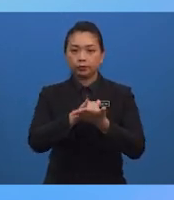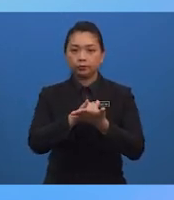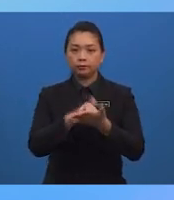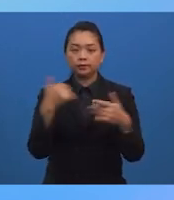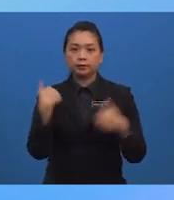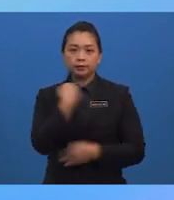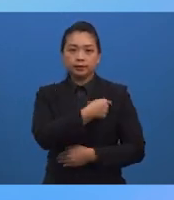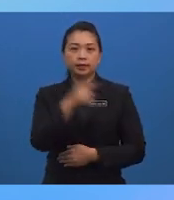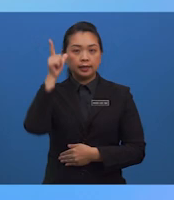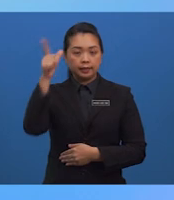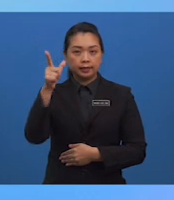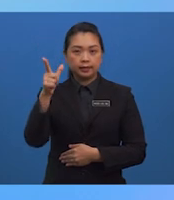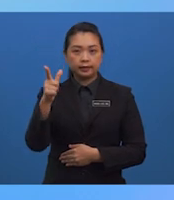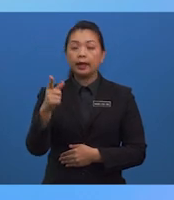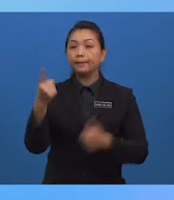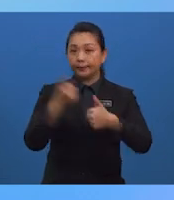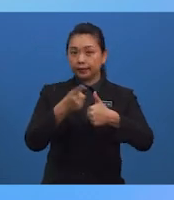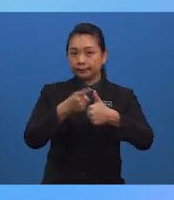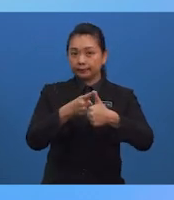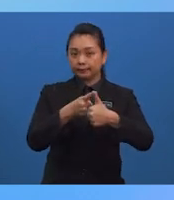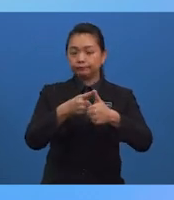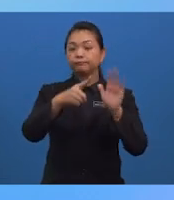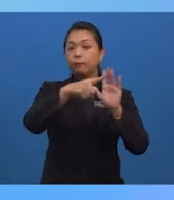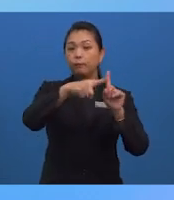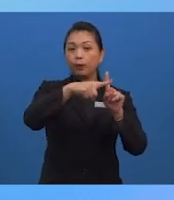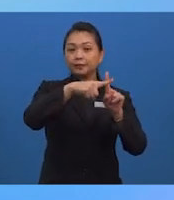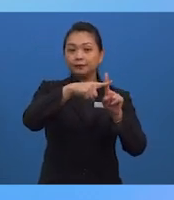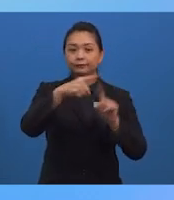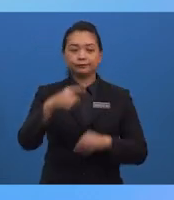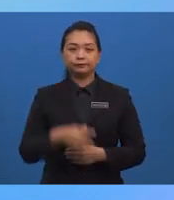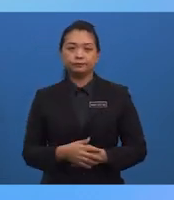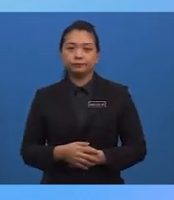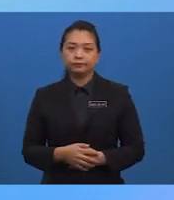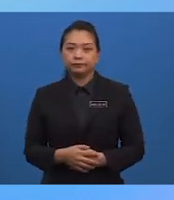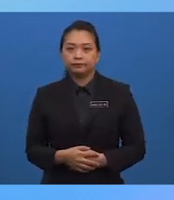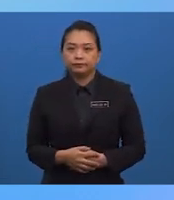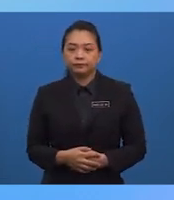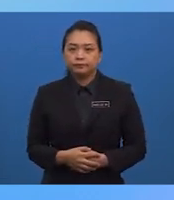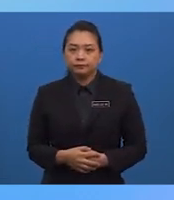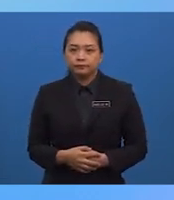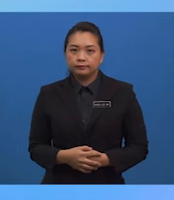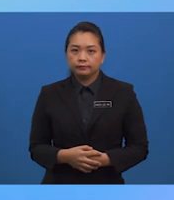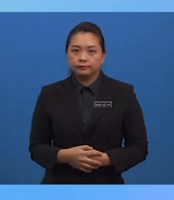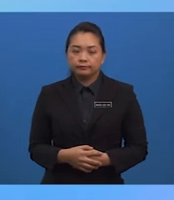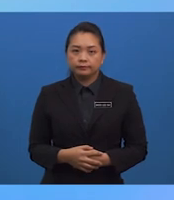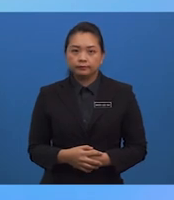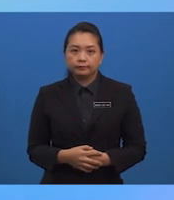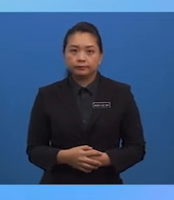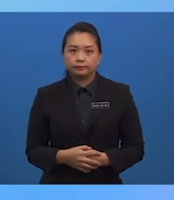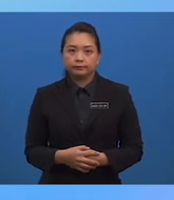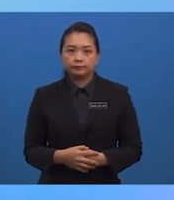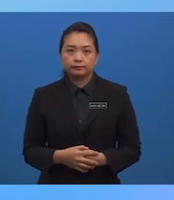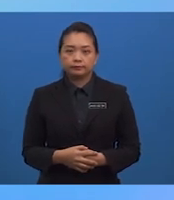mari kita lihat kesan yang pertama dahulu, iaitu kesan positif globalisasi ekonomi kepada negara sedang